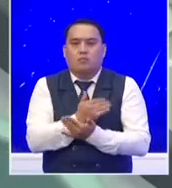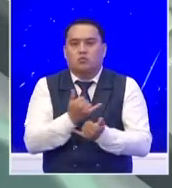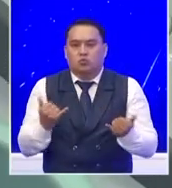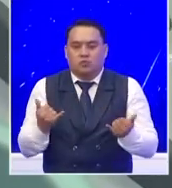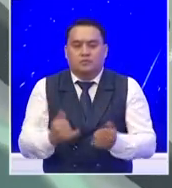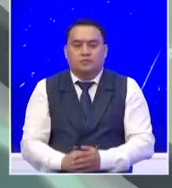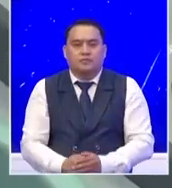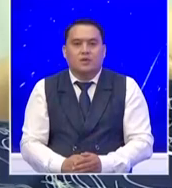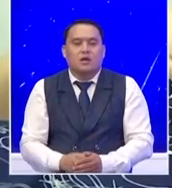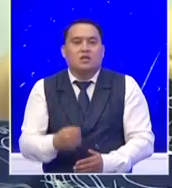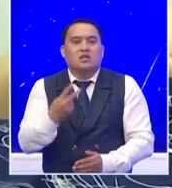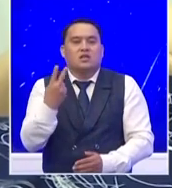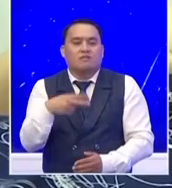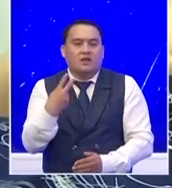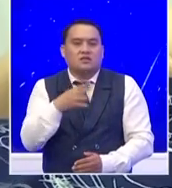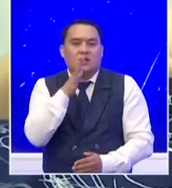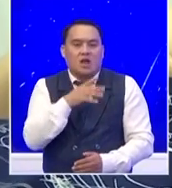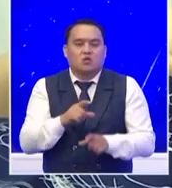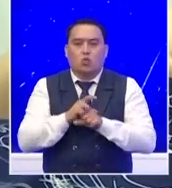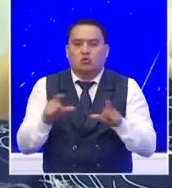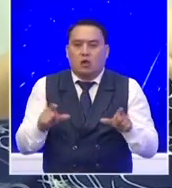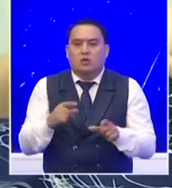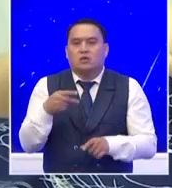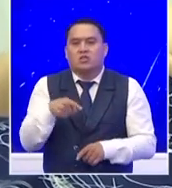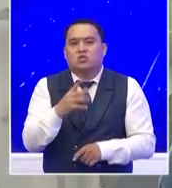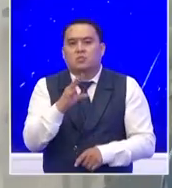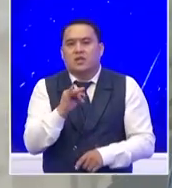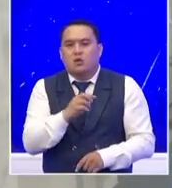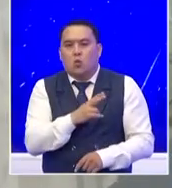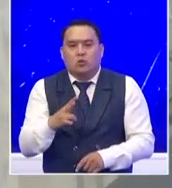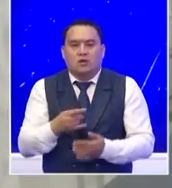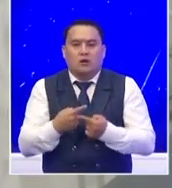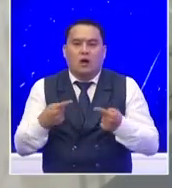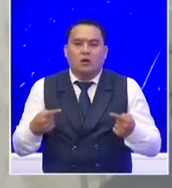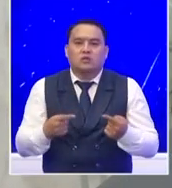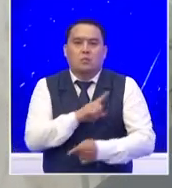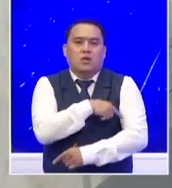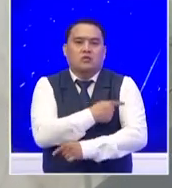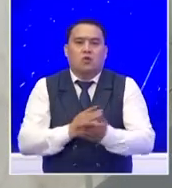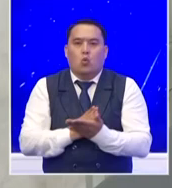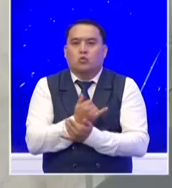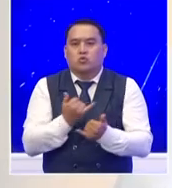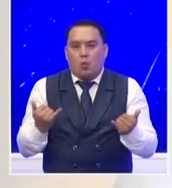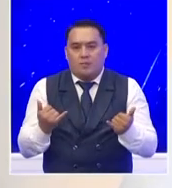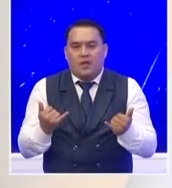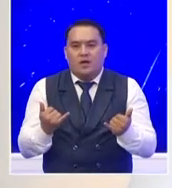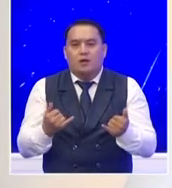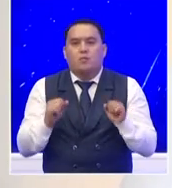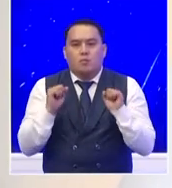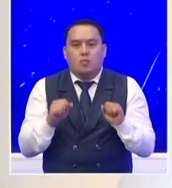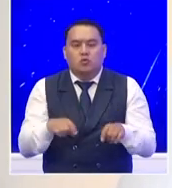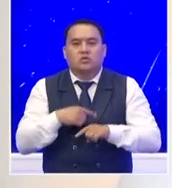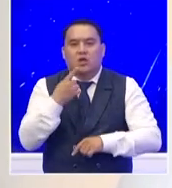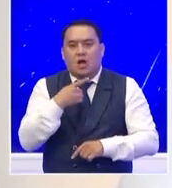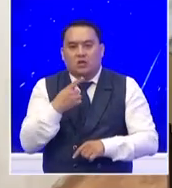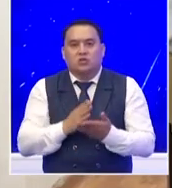медицинские услуги. За два десятка лет учреждение оказало более 1,5 миллиона различных медицинских процедур. Особо можно отметить